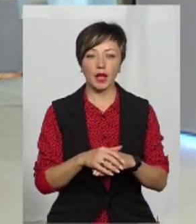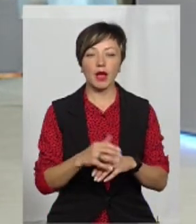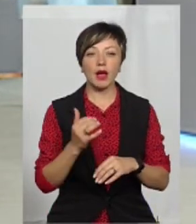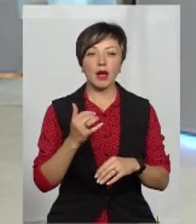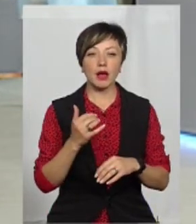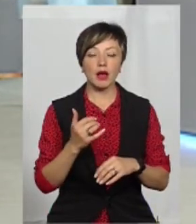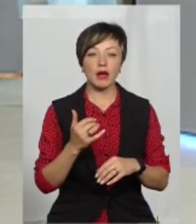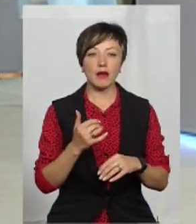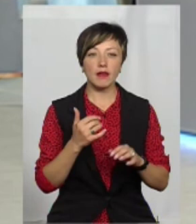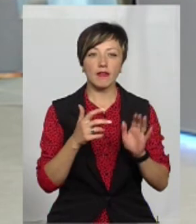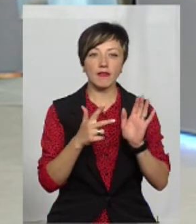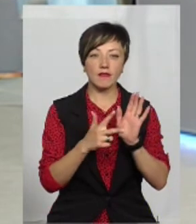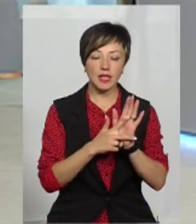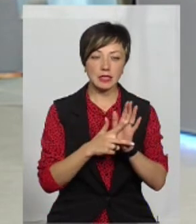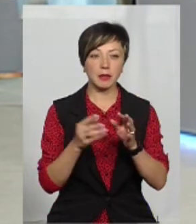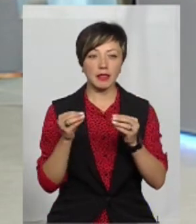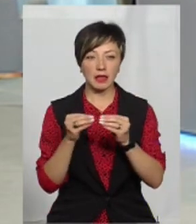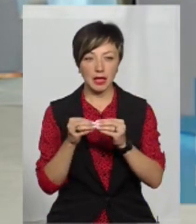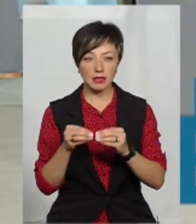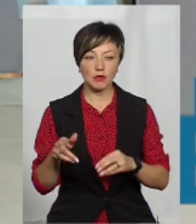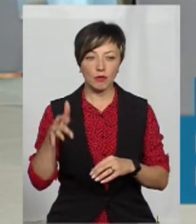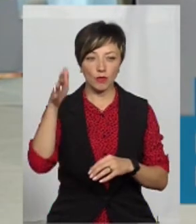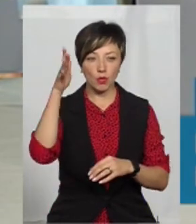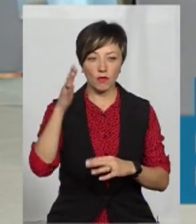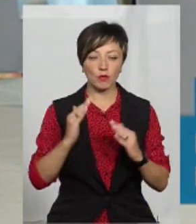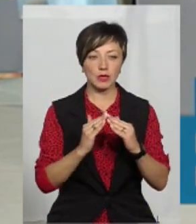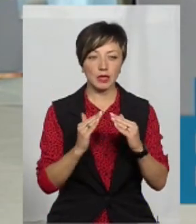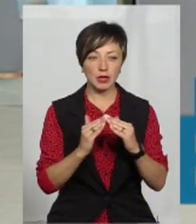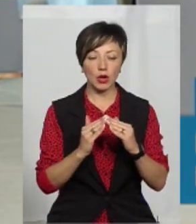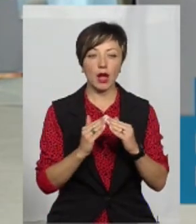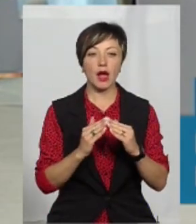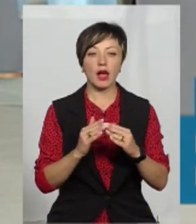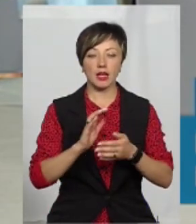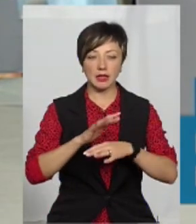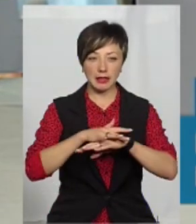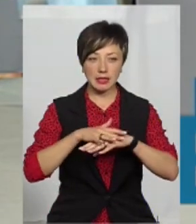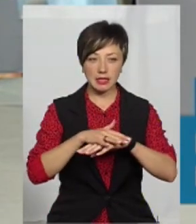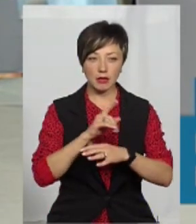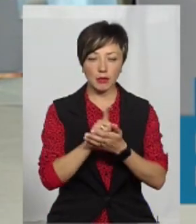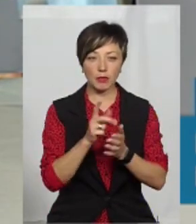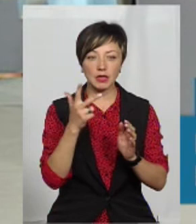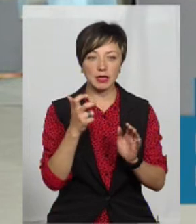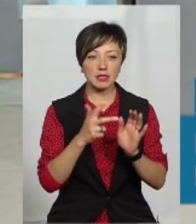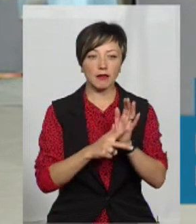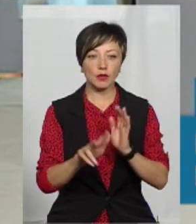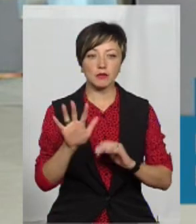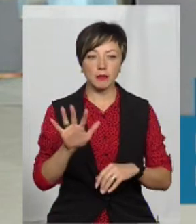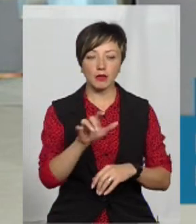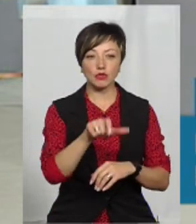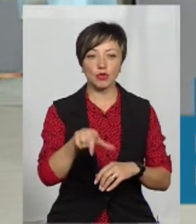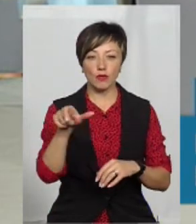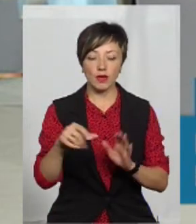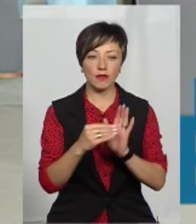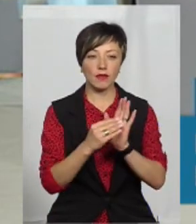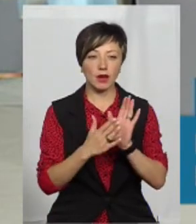це буде 80-поверховий будинок, так як це є по документації. Щільність населення 385 чоловік, так як